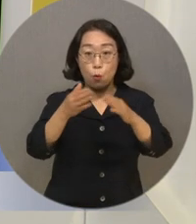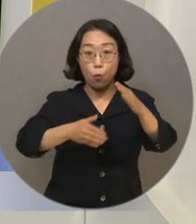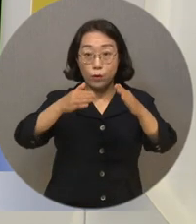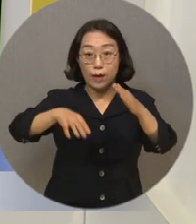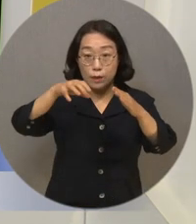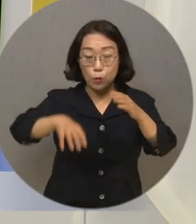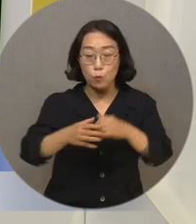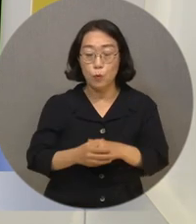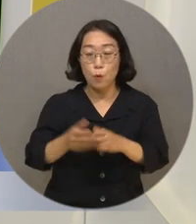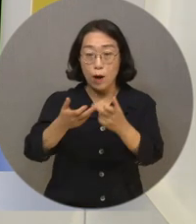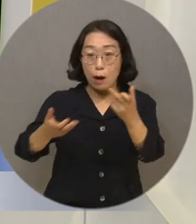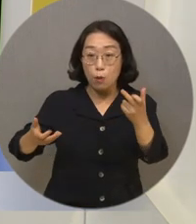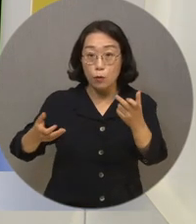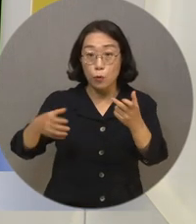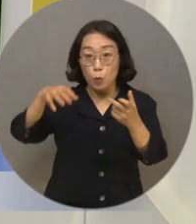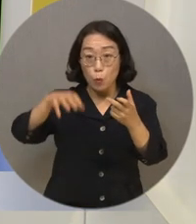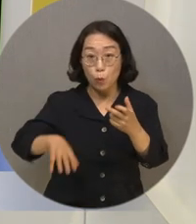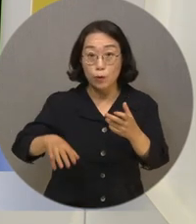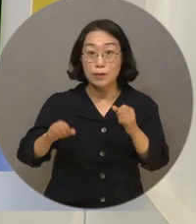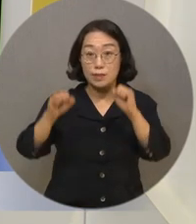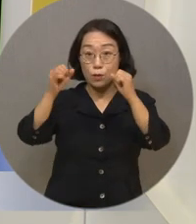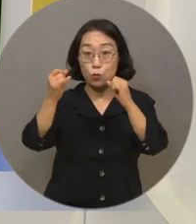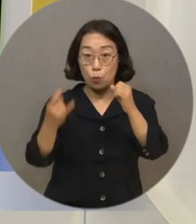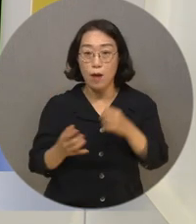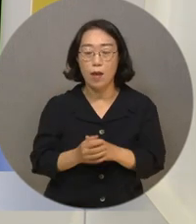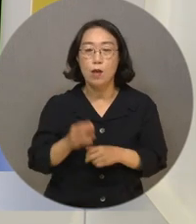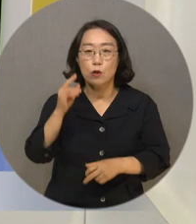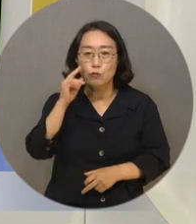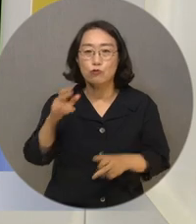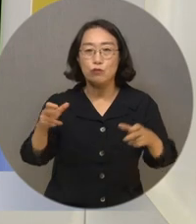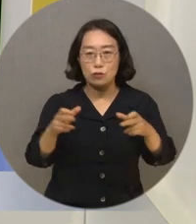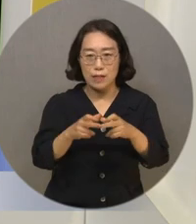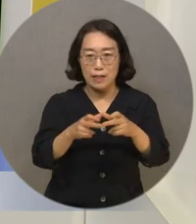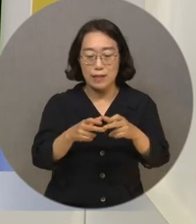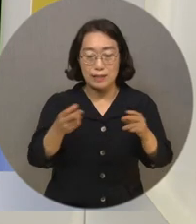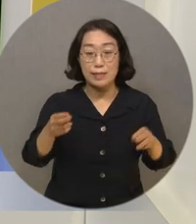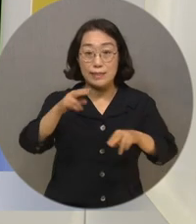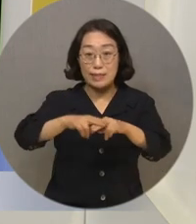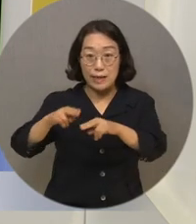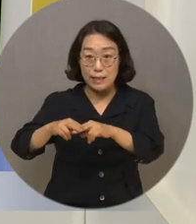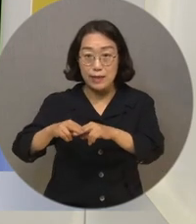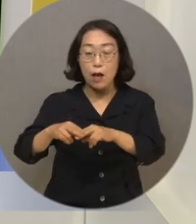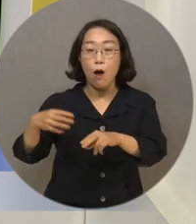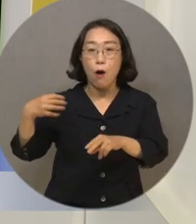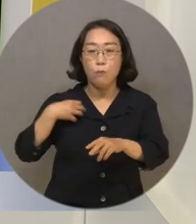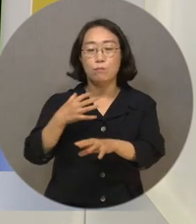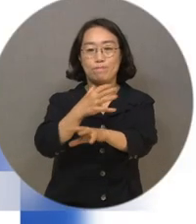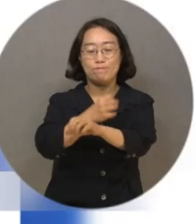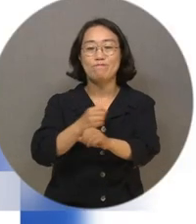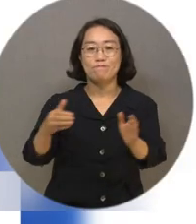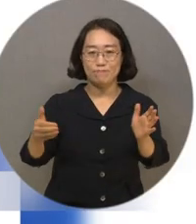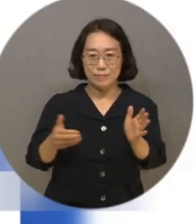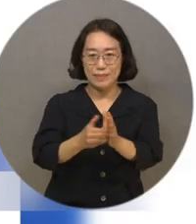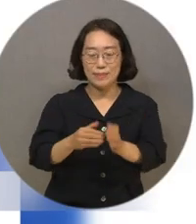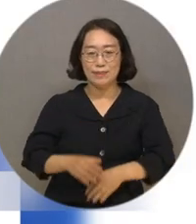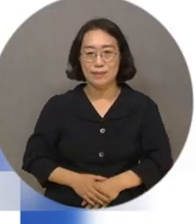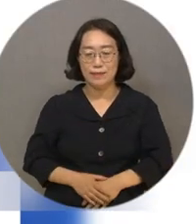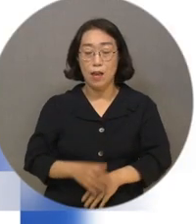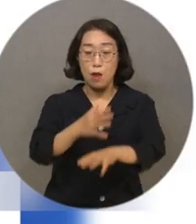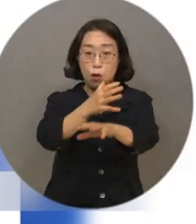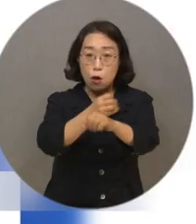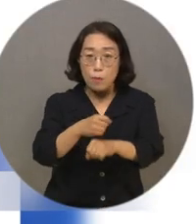장애인체육회가 체육직무분야 중증장애인 고용 활성화를 위한 채용 업무협약을 체결했습니다 이번